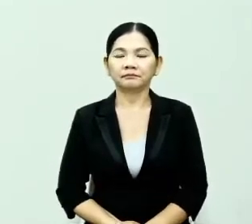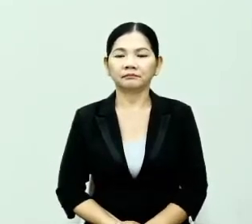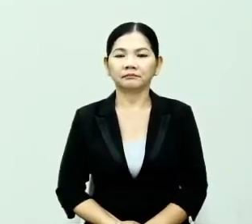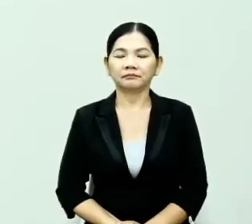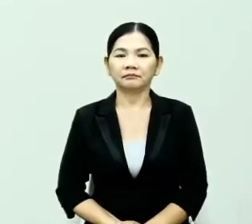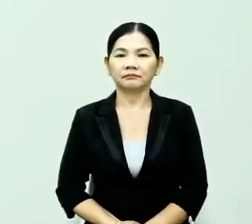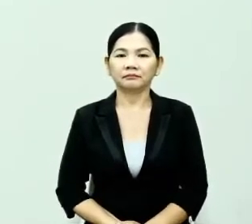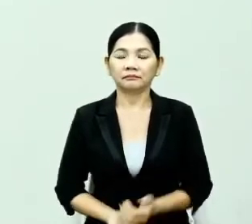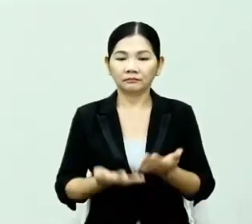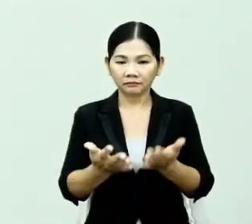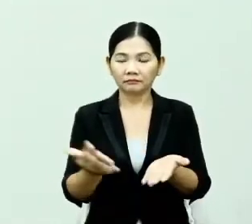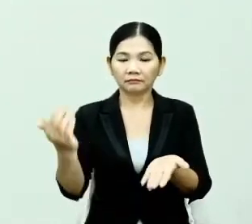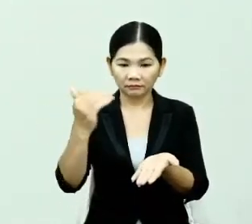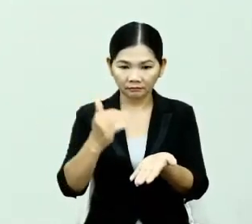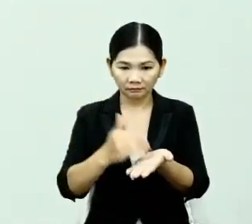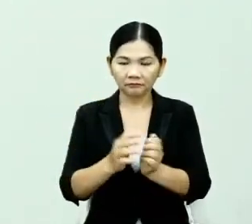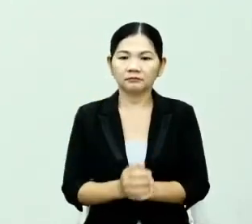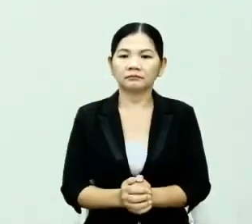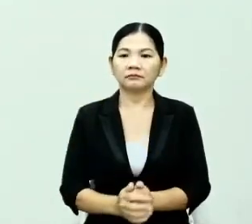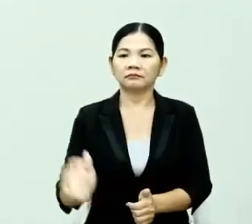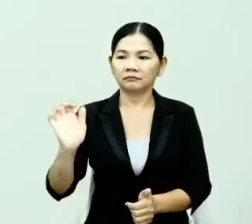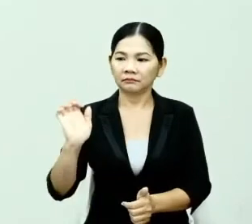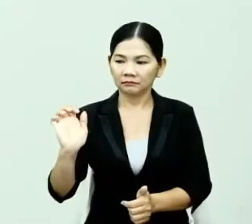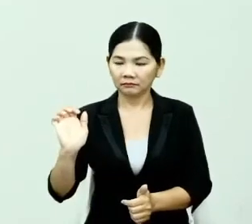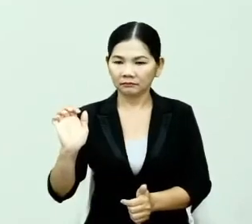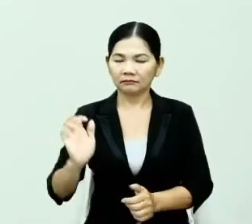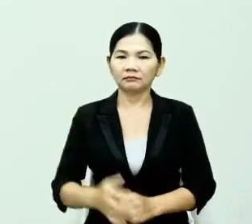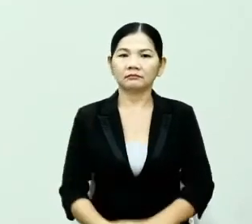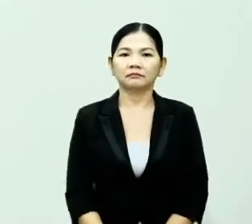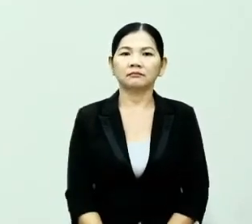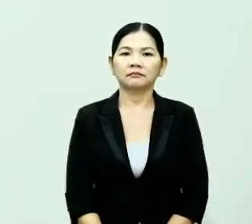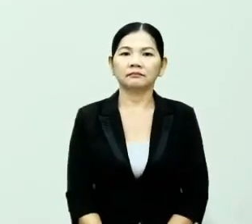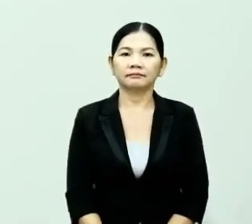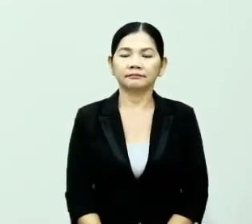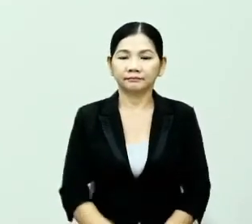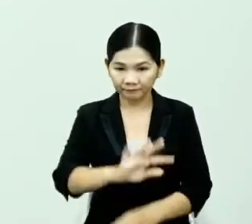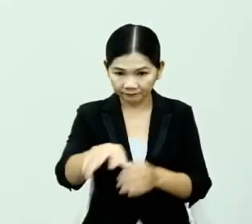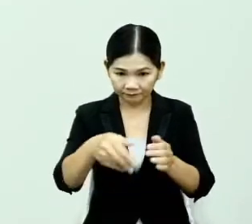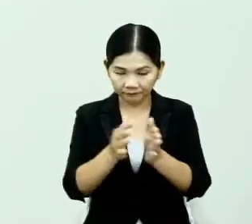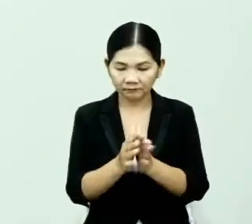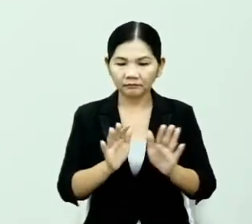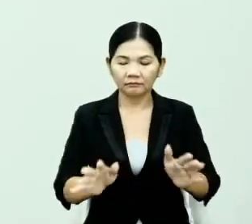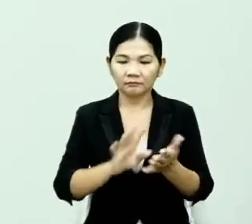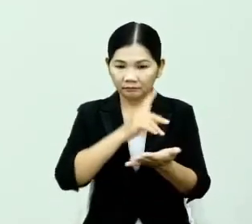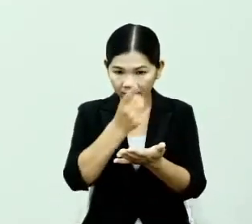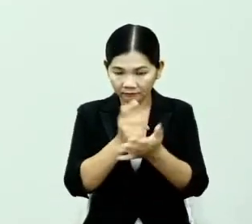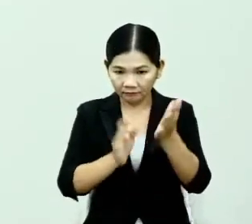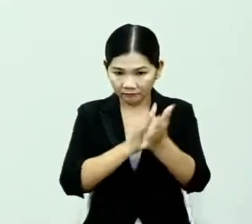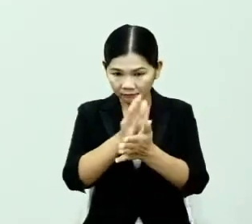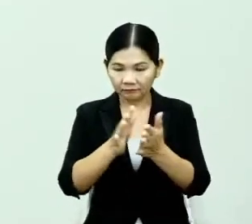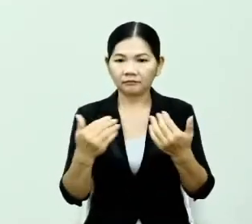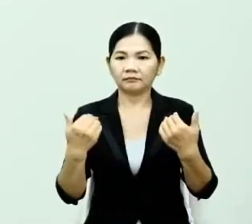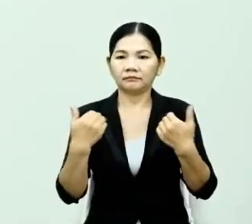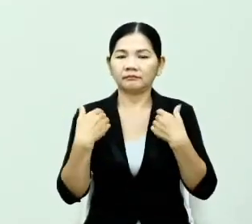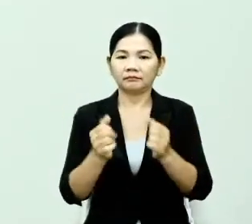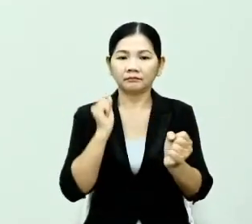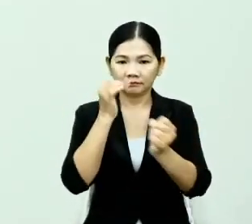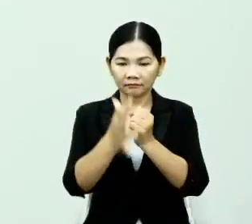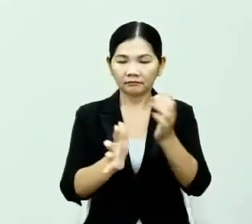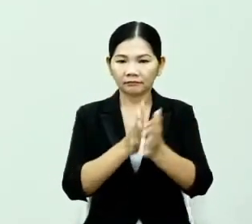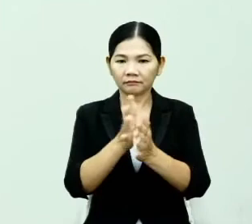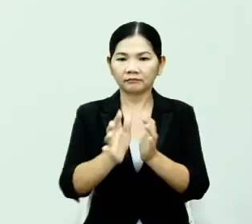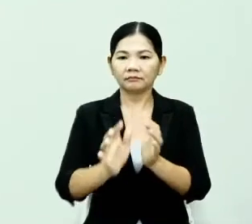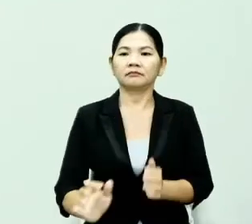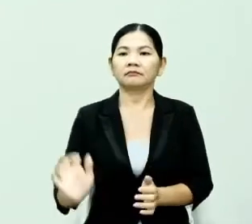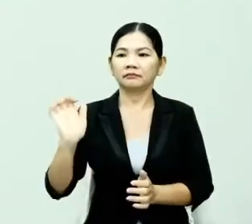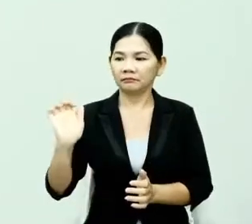កូនស្ដាប់អ្នកគ្រូអានម្ដងទៀតអក្សរចអកូនកូនកូនកូនកូនចូលរួមអានជាមួយអ្នកគ្រូចាប់ផ្ដើម